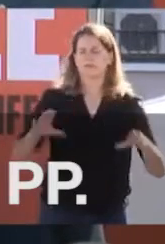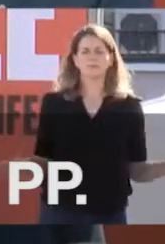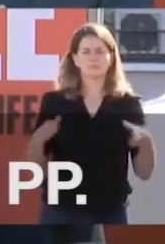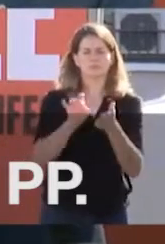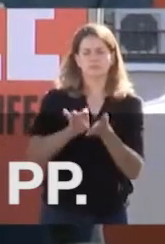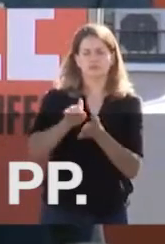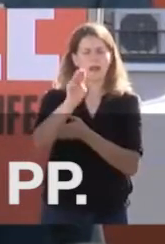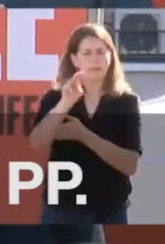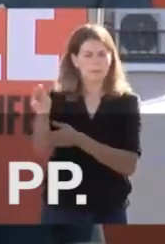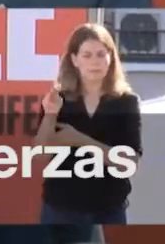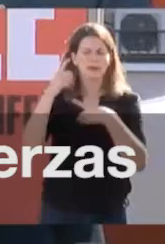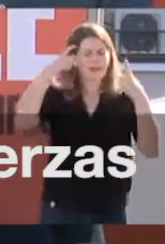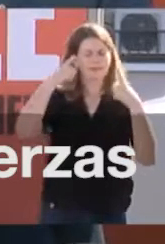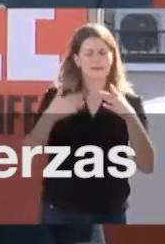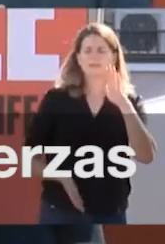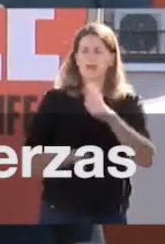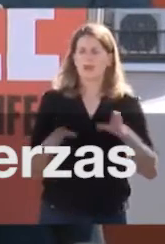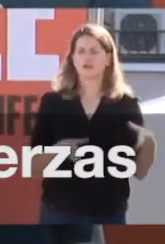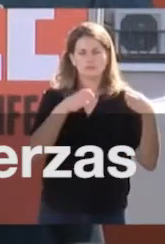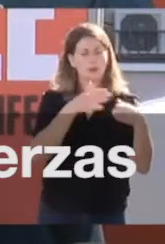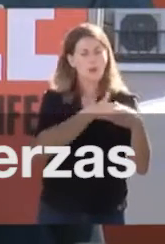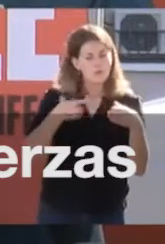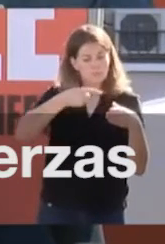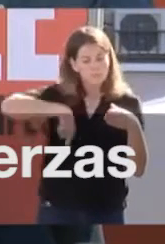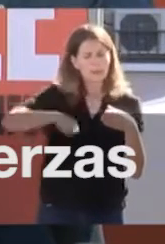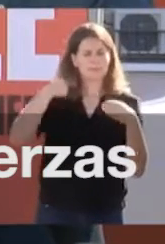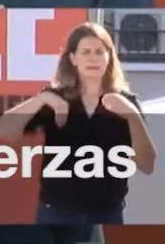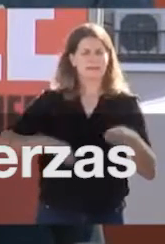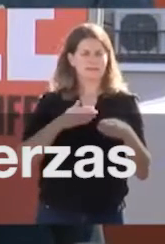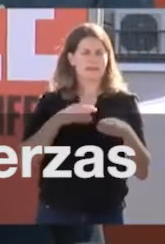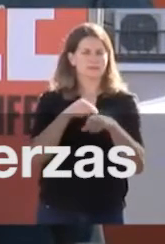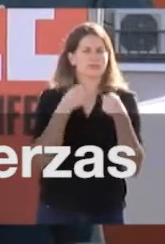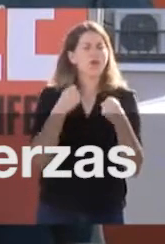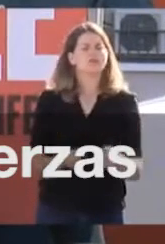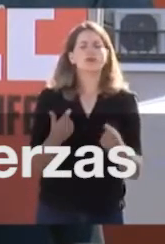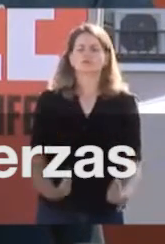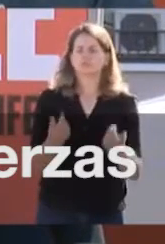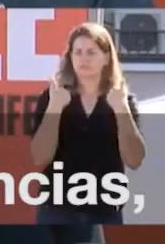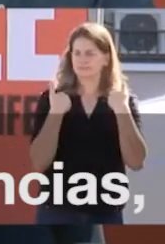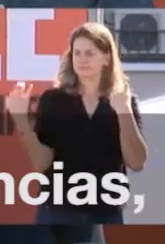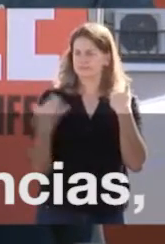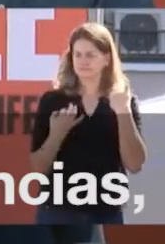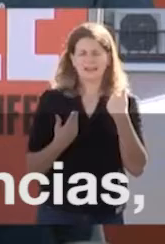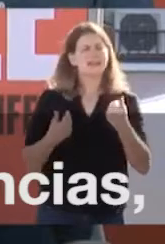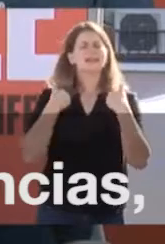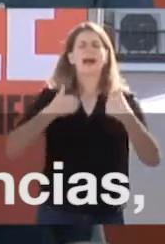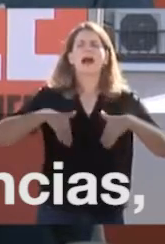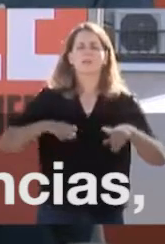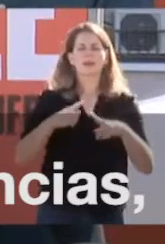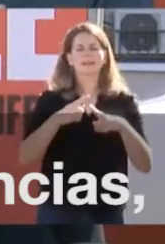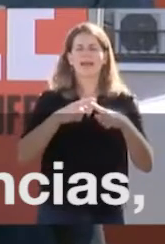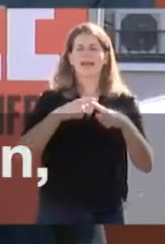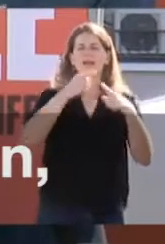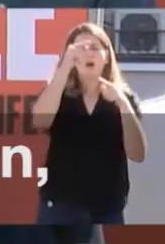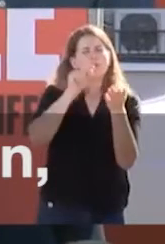fora el Partit Popular, doncs avui volem que aquestes mateixes forces siguem responsables i, més enllà de les nostres